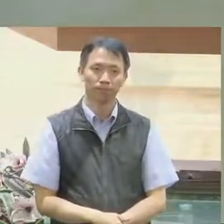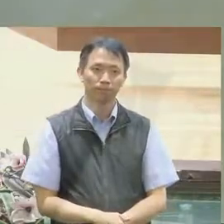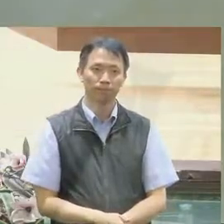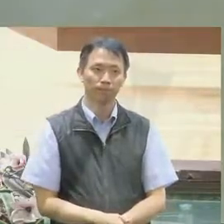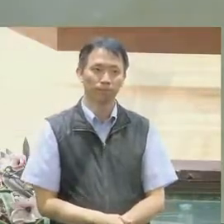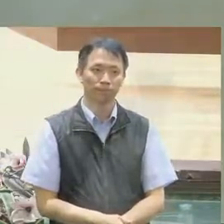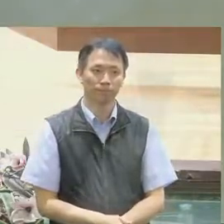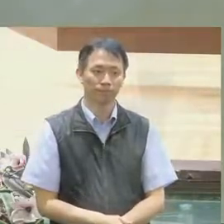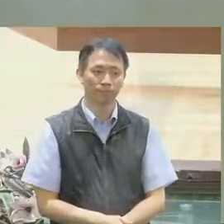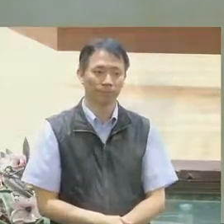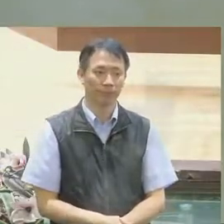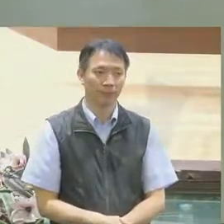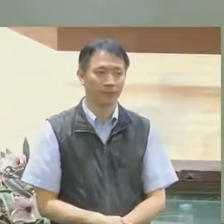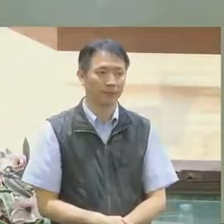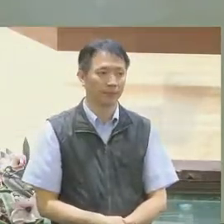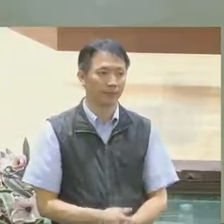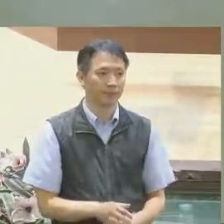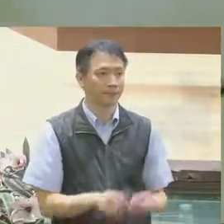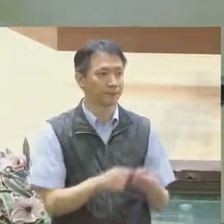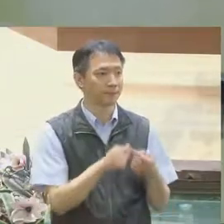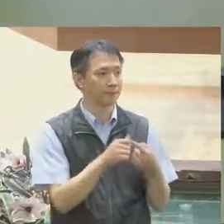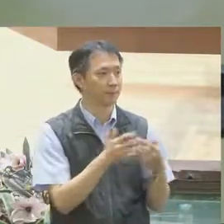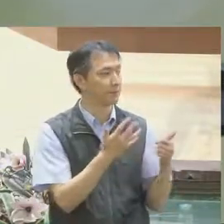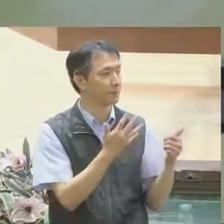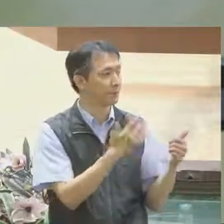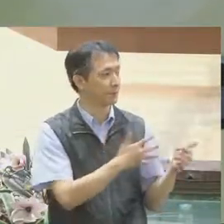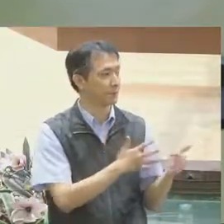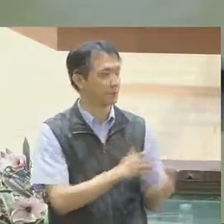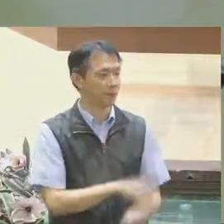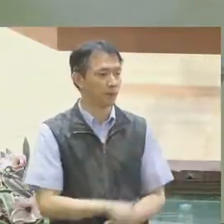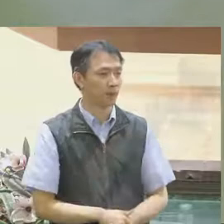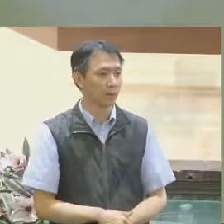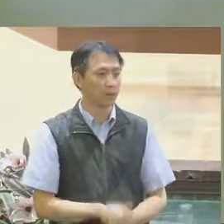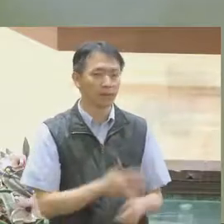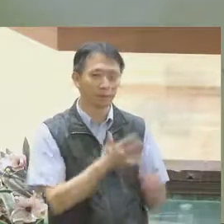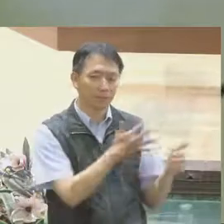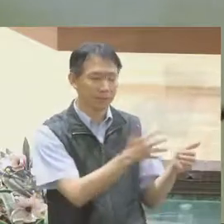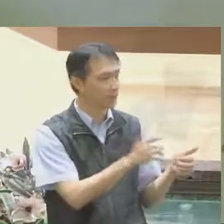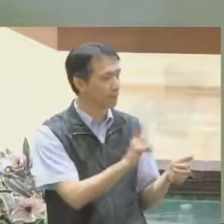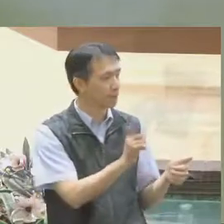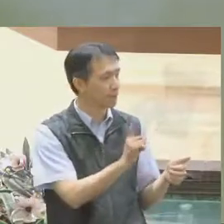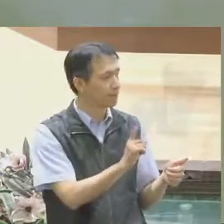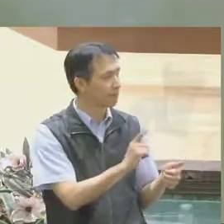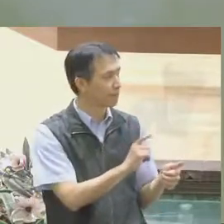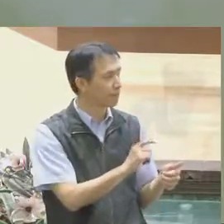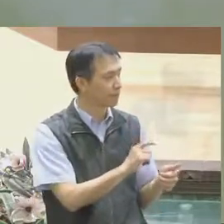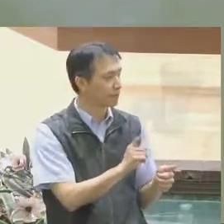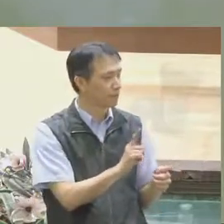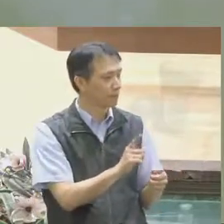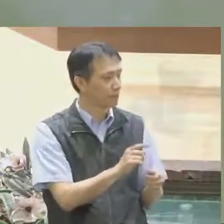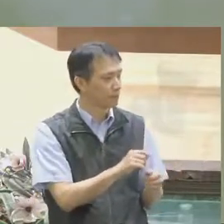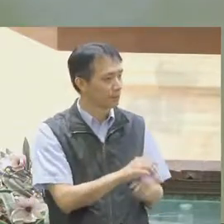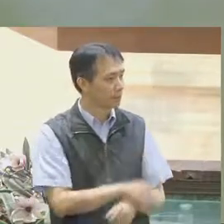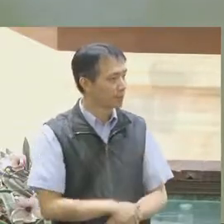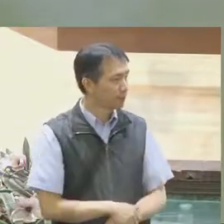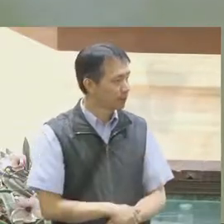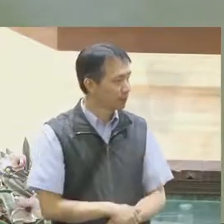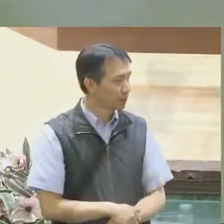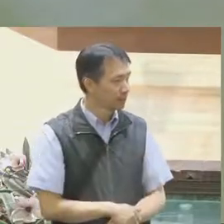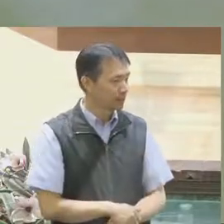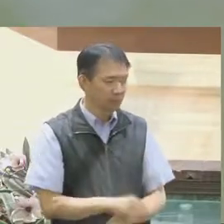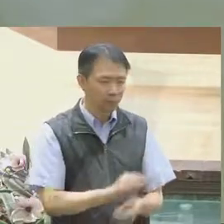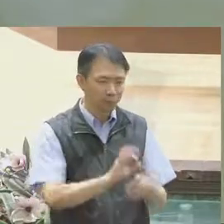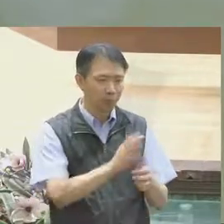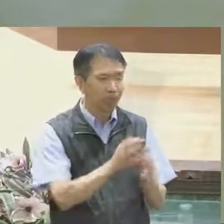我先回答另外一个讲者想要问你们问题。他说你们怎么决定二进制的组合编到 AGCT